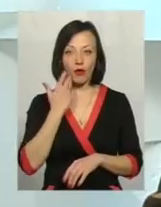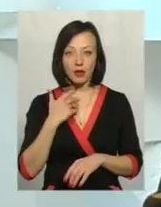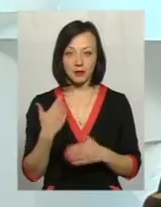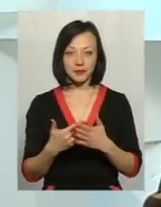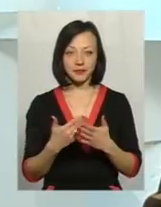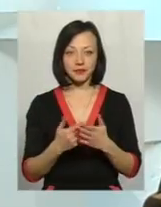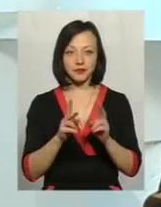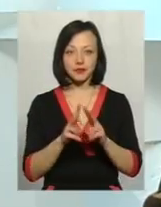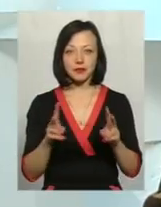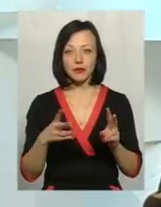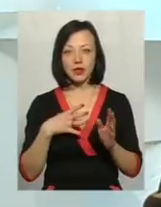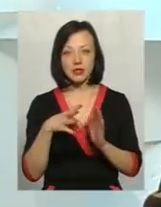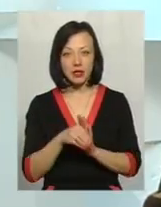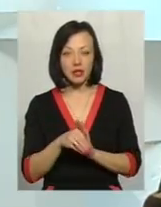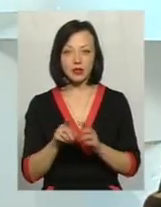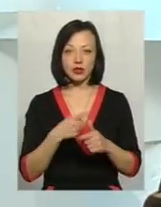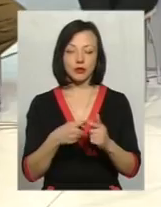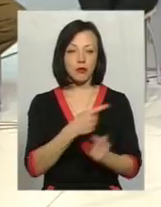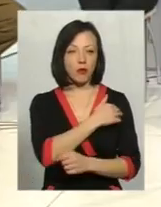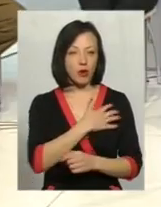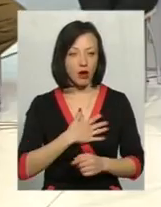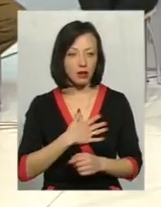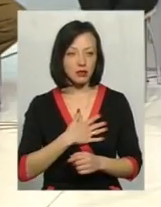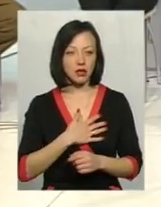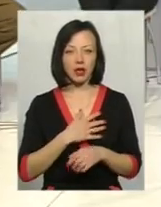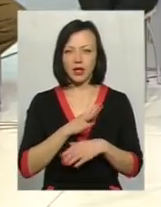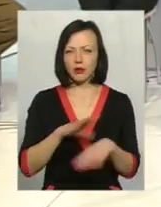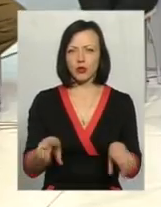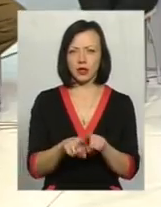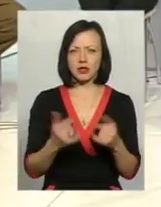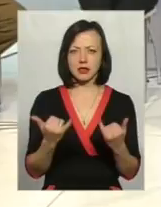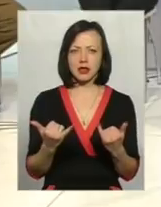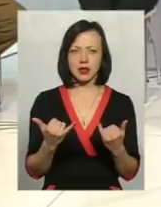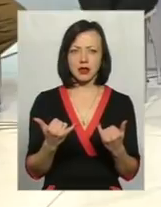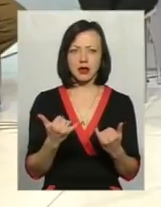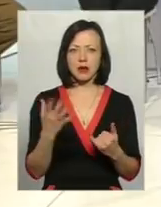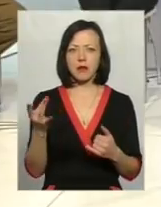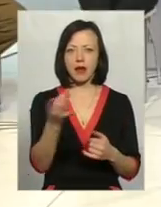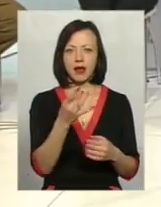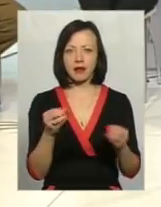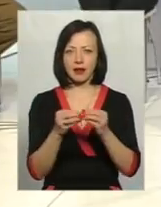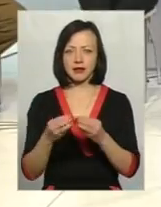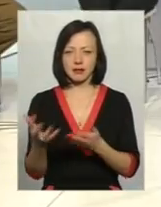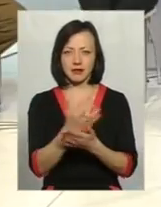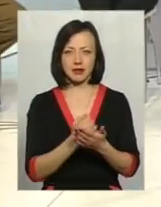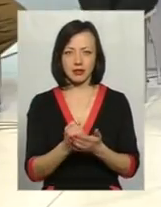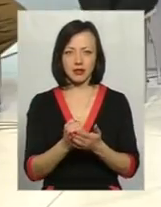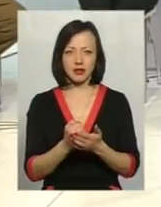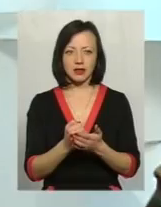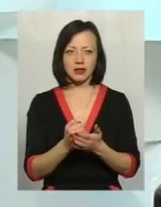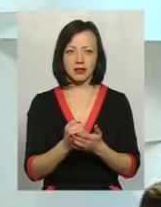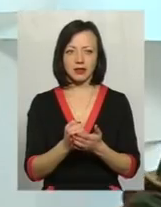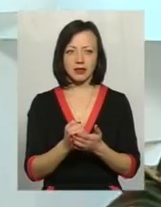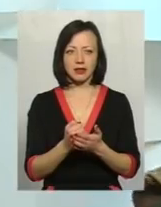допустим, хтось чи загинув, чи отримав поранення, там не було так зараз, там по 5 рублів, по 10 рублів скинулись, там шапка на